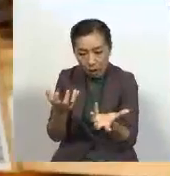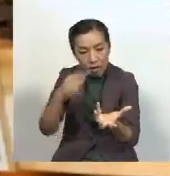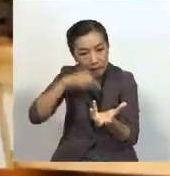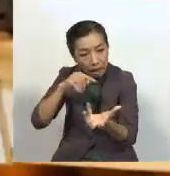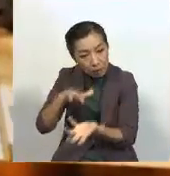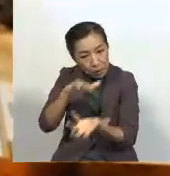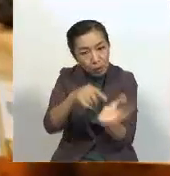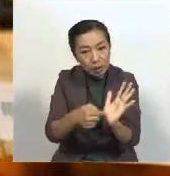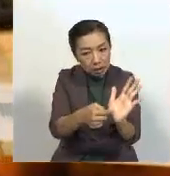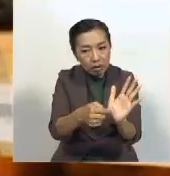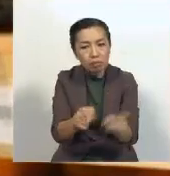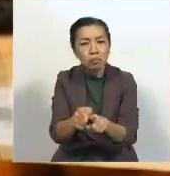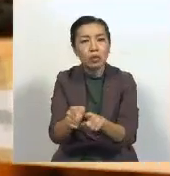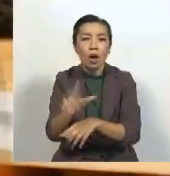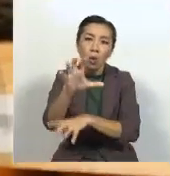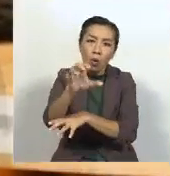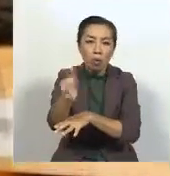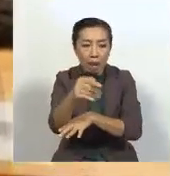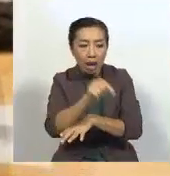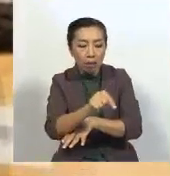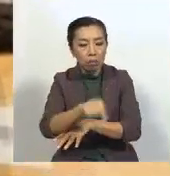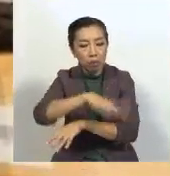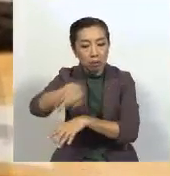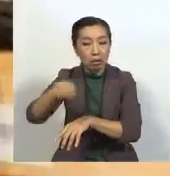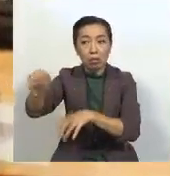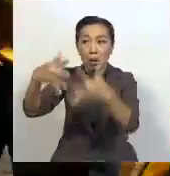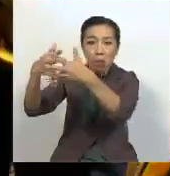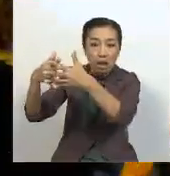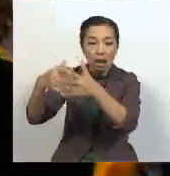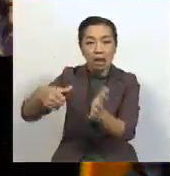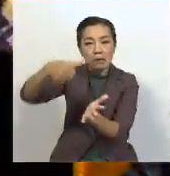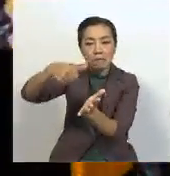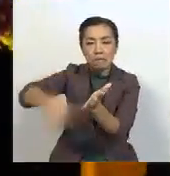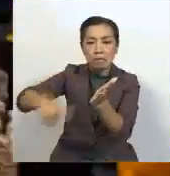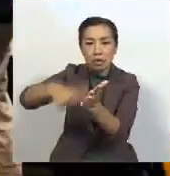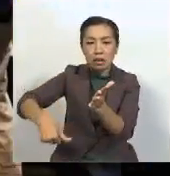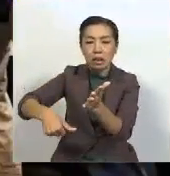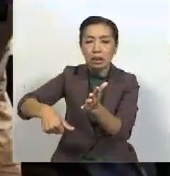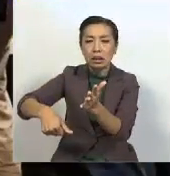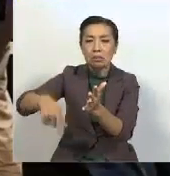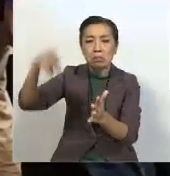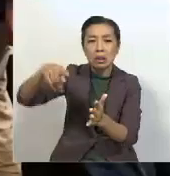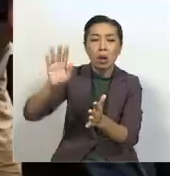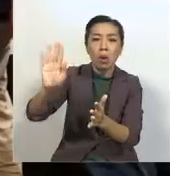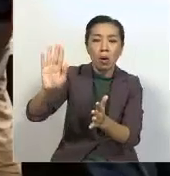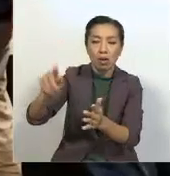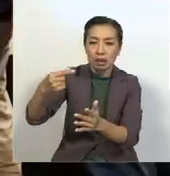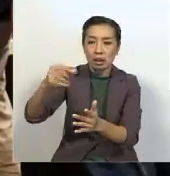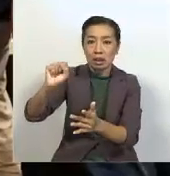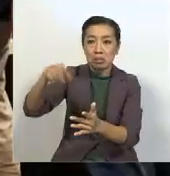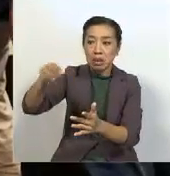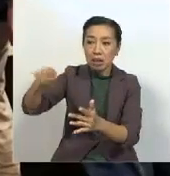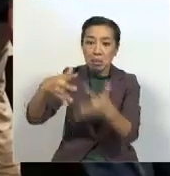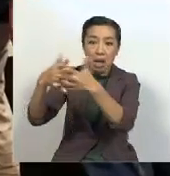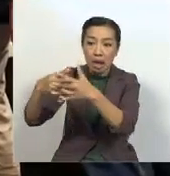ซึ่งเป็นอาหารทะเลที่อาจได้รับผลกระทบจากการถูกตัดสิทธิพิเศษทางศุลกากรหรือว่า GSP